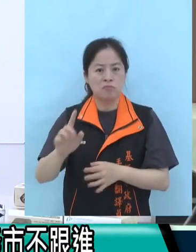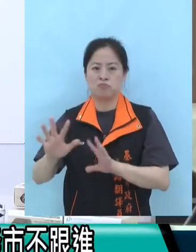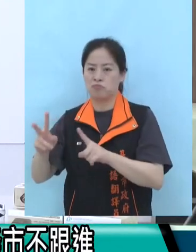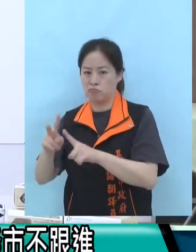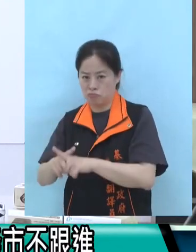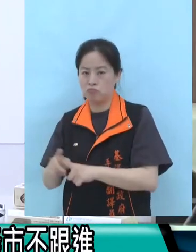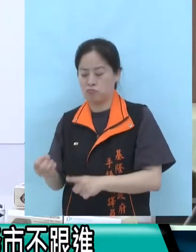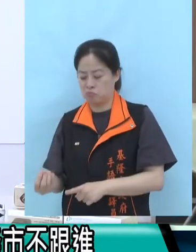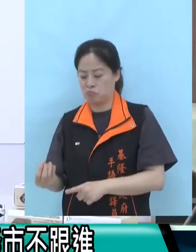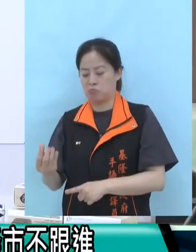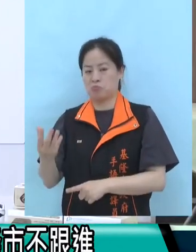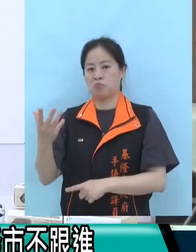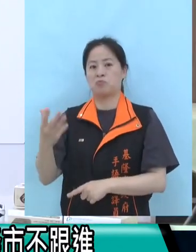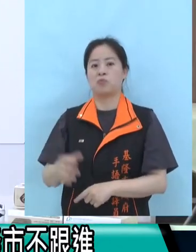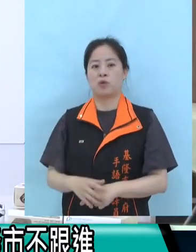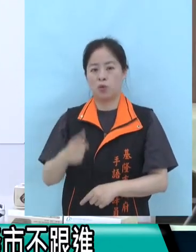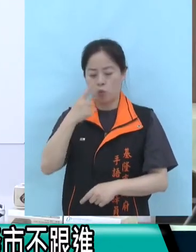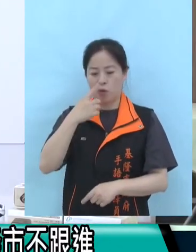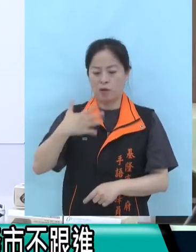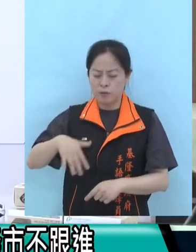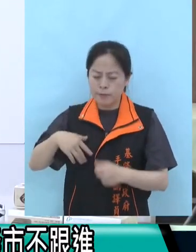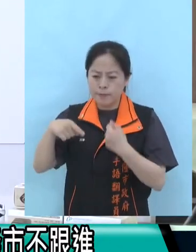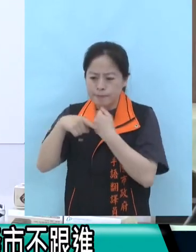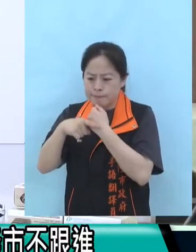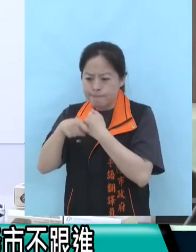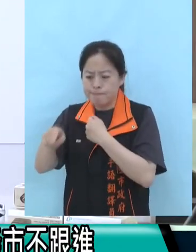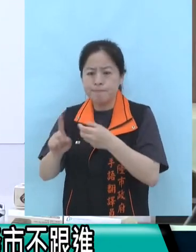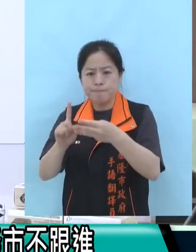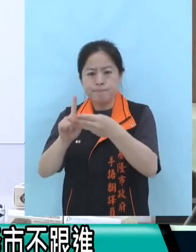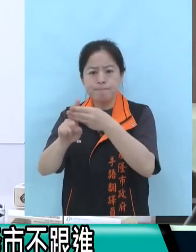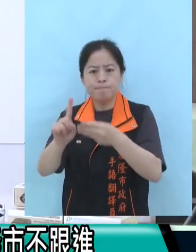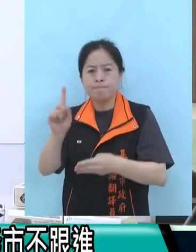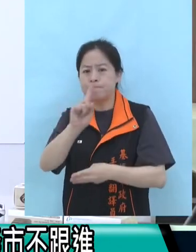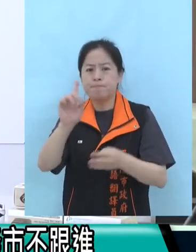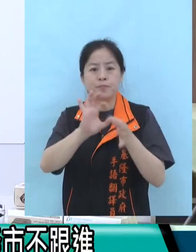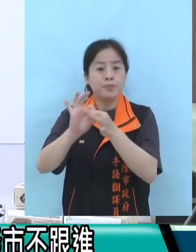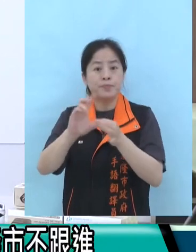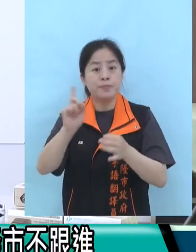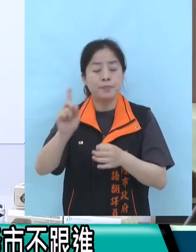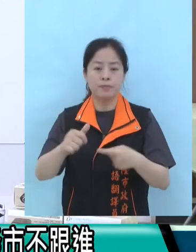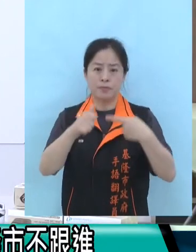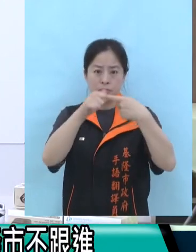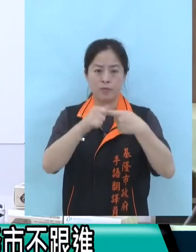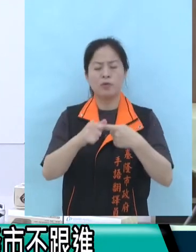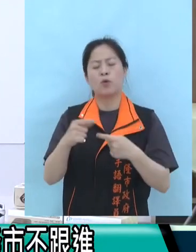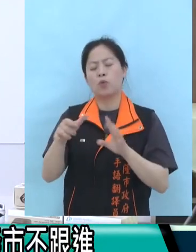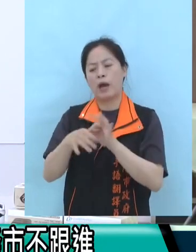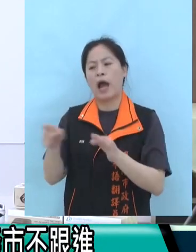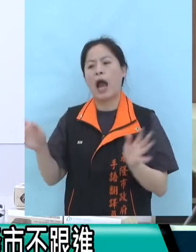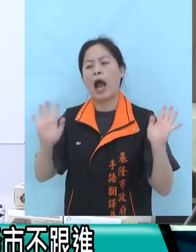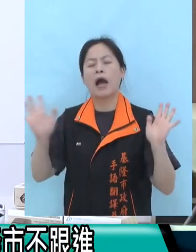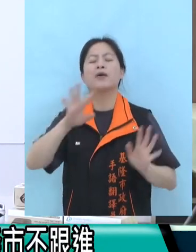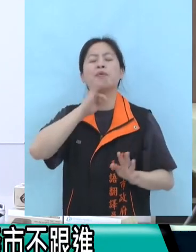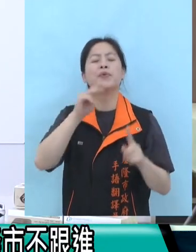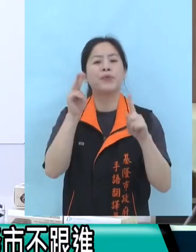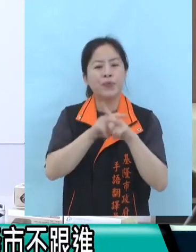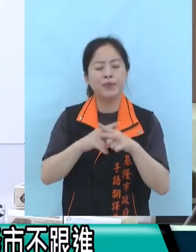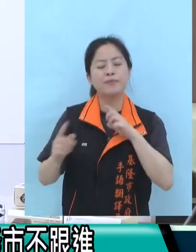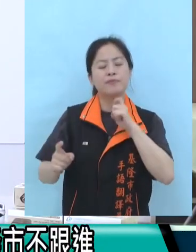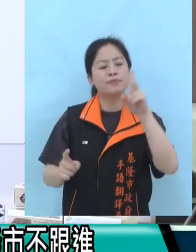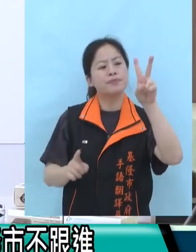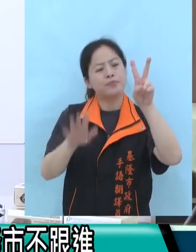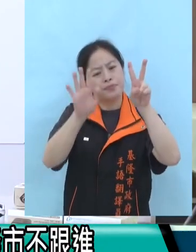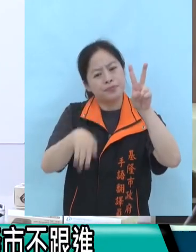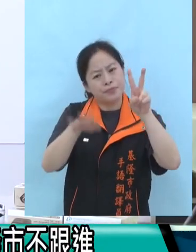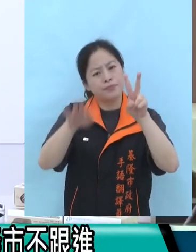学。那我们了解跟分析起来最主要有几个原因，第一个是因为我们的小朋友年纪比较小，12岁以下